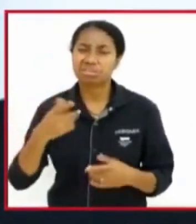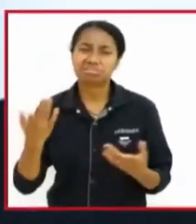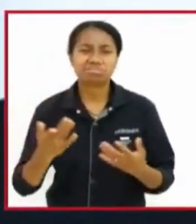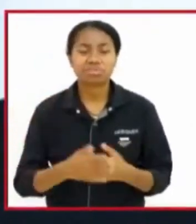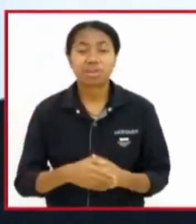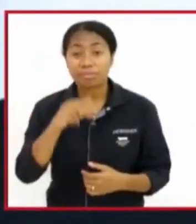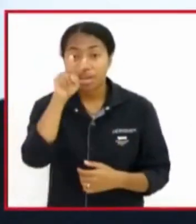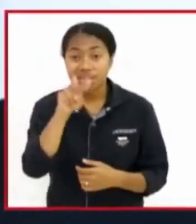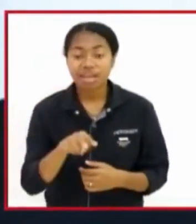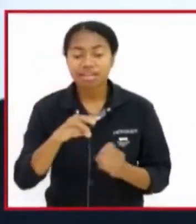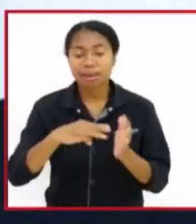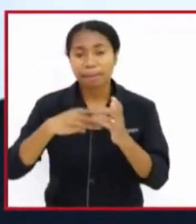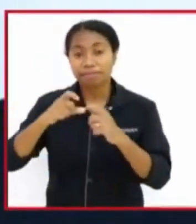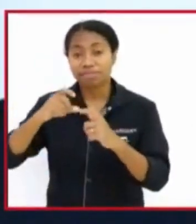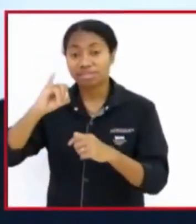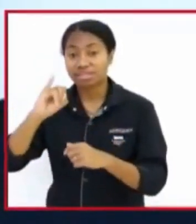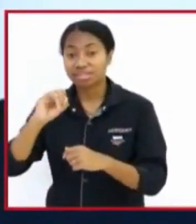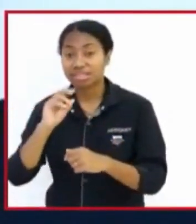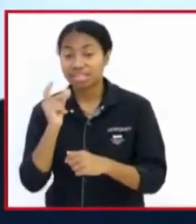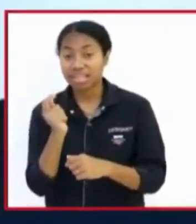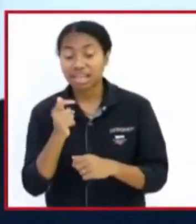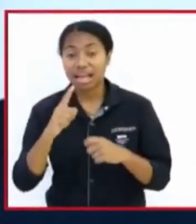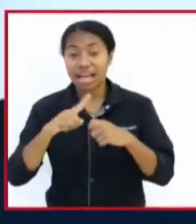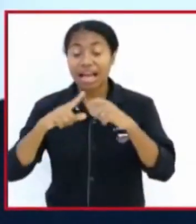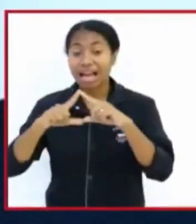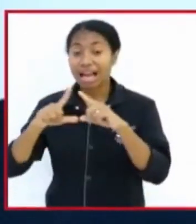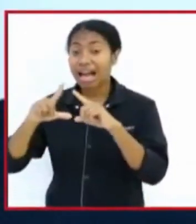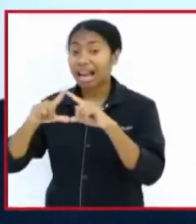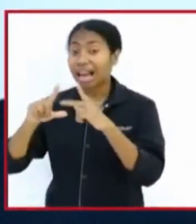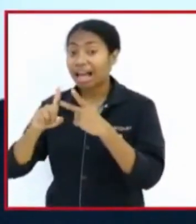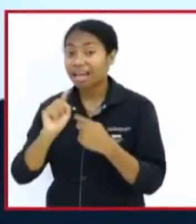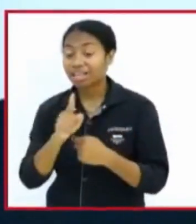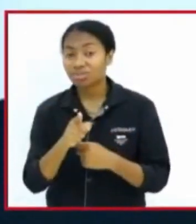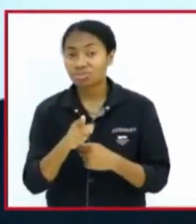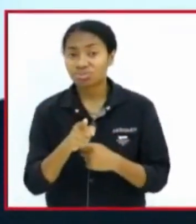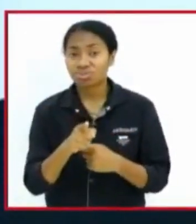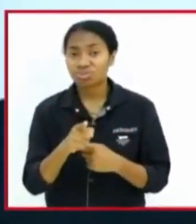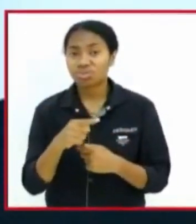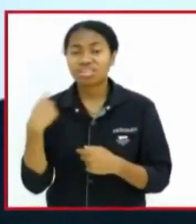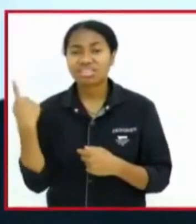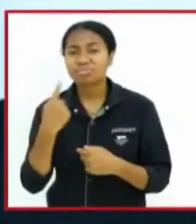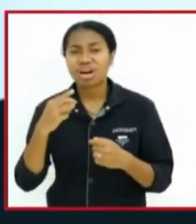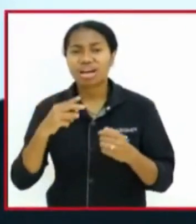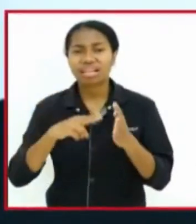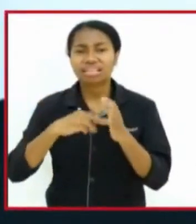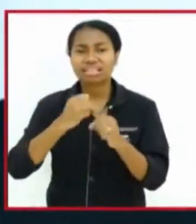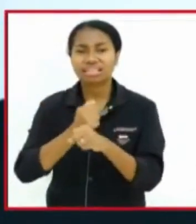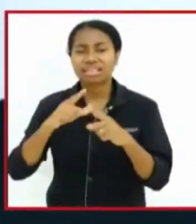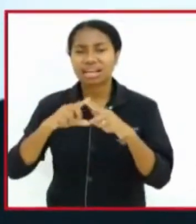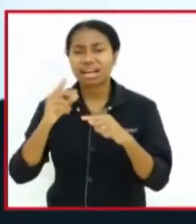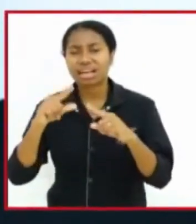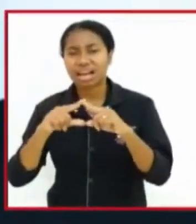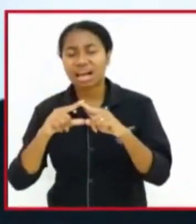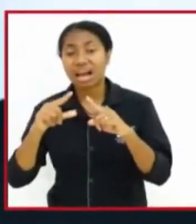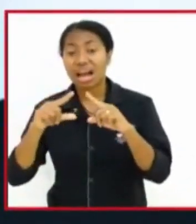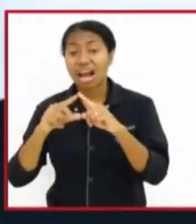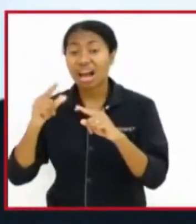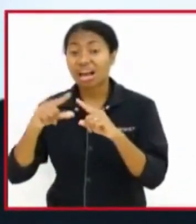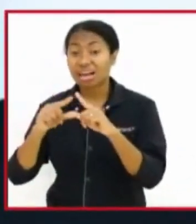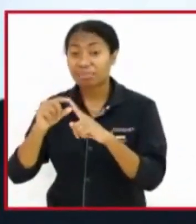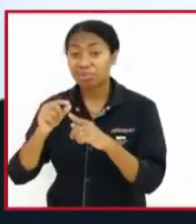melihat Mesir kala semua negara-negara Arab itu disuplai senjatanya dari mana Uni Soviet